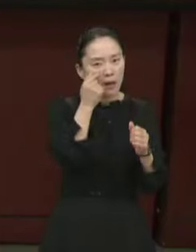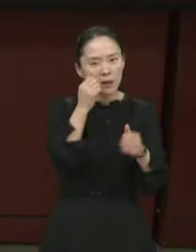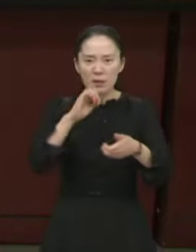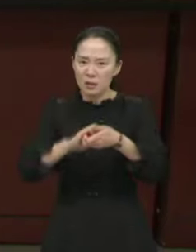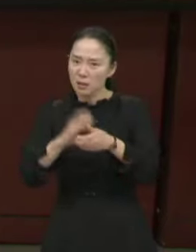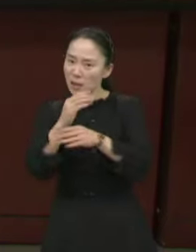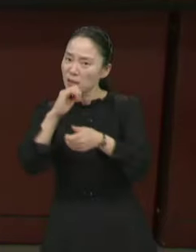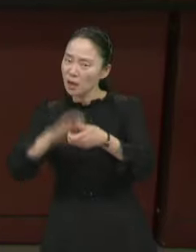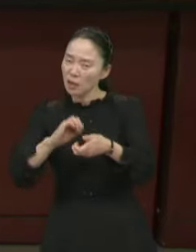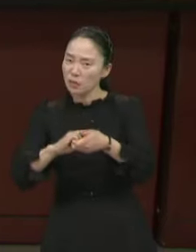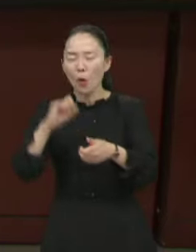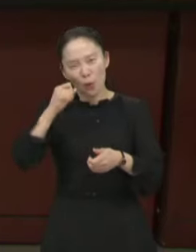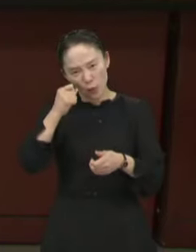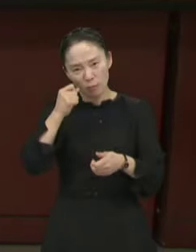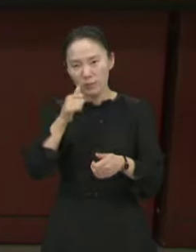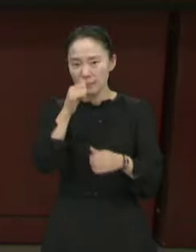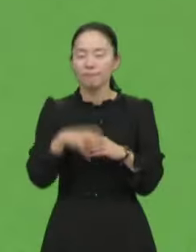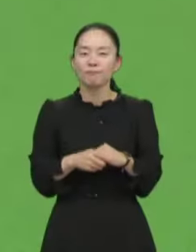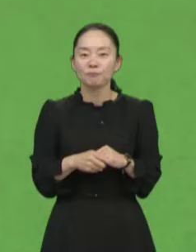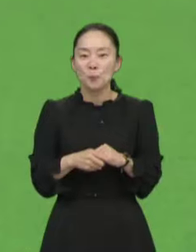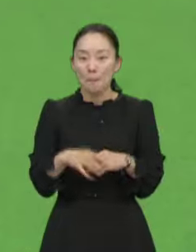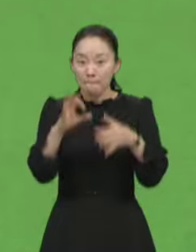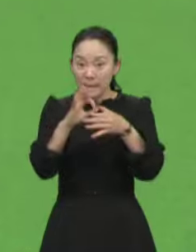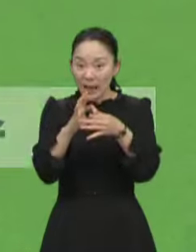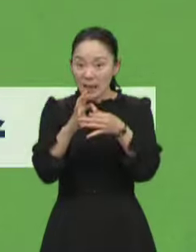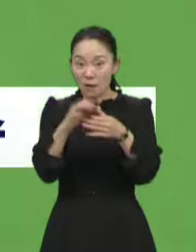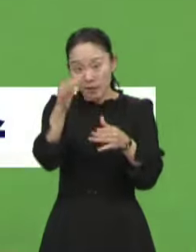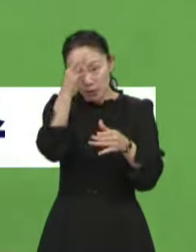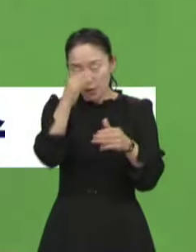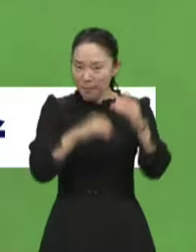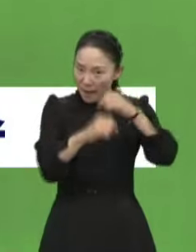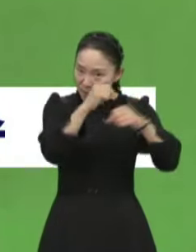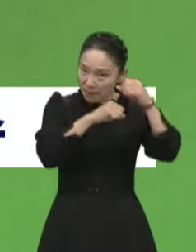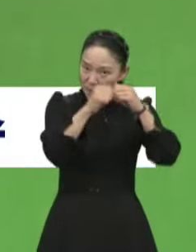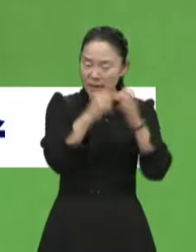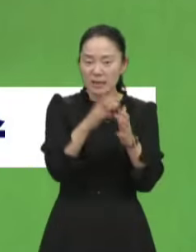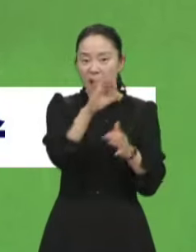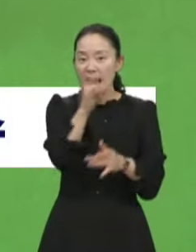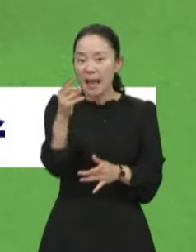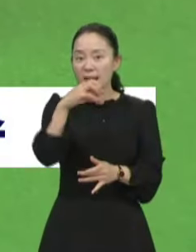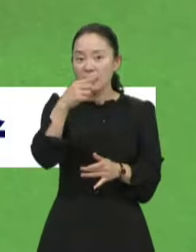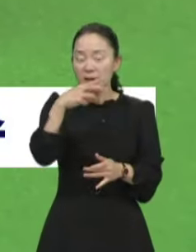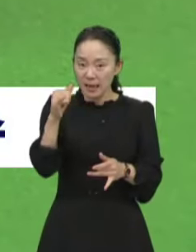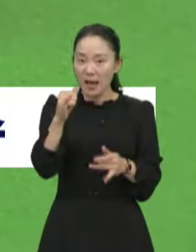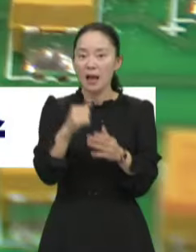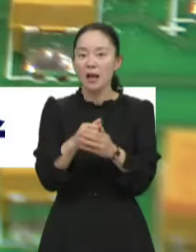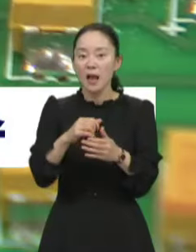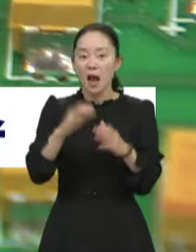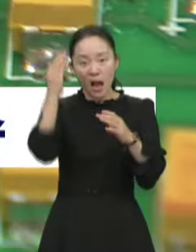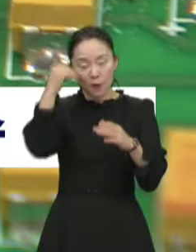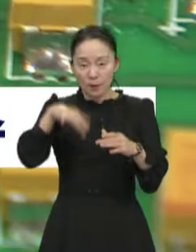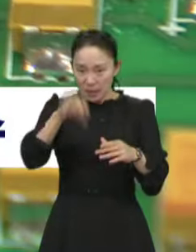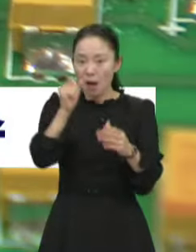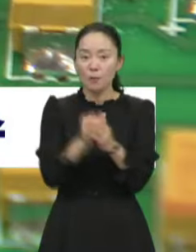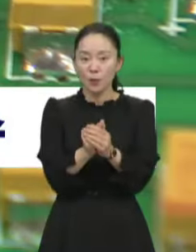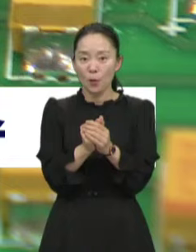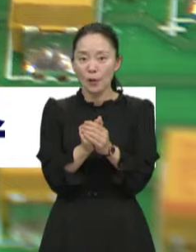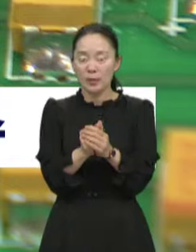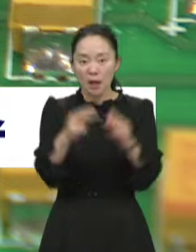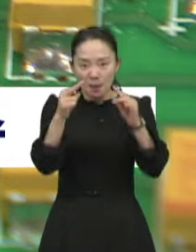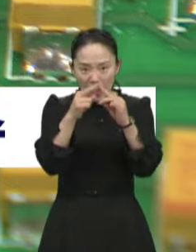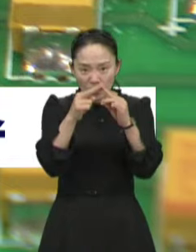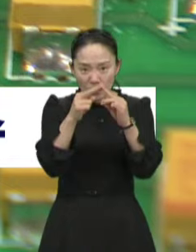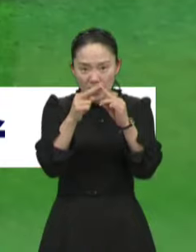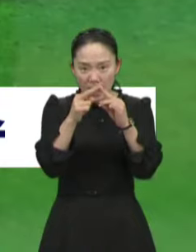납기에 어려움을 겪었습니다. 관련 기술을 축적해온 애트리가 국내 최초로 150나노 질화갈륨 반도체 기술 국산화를